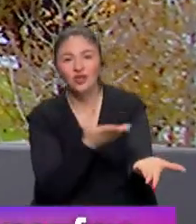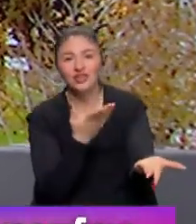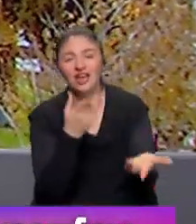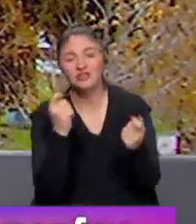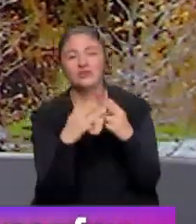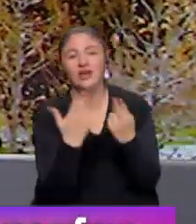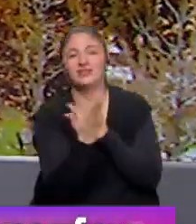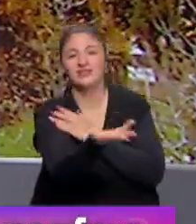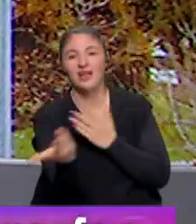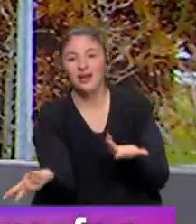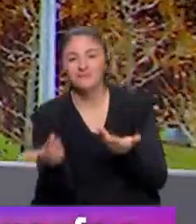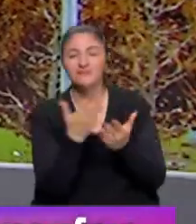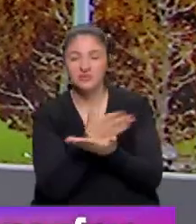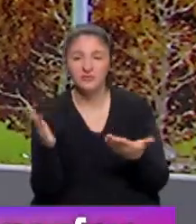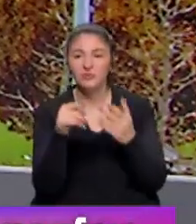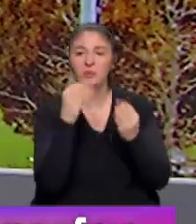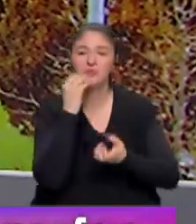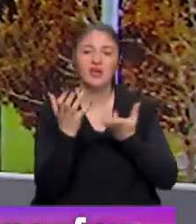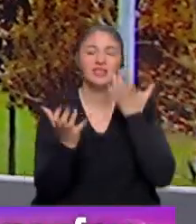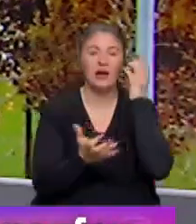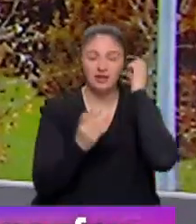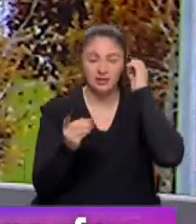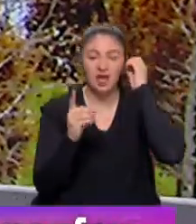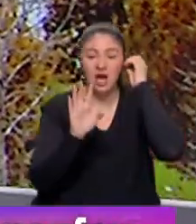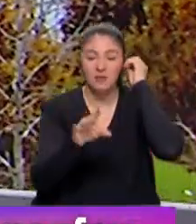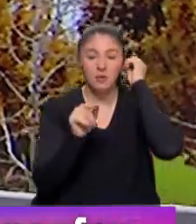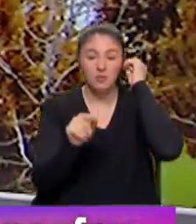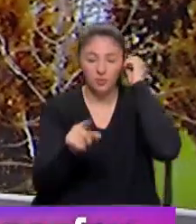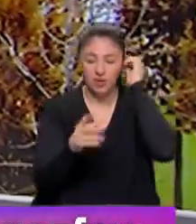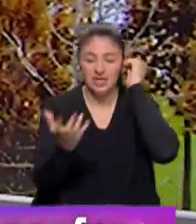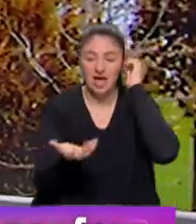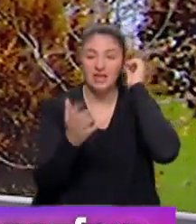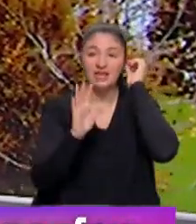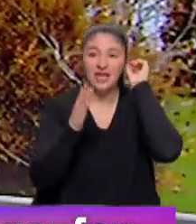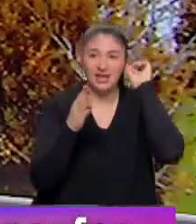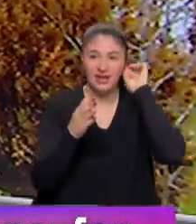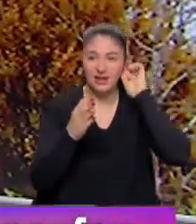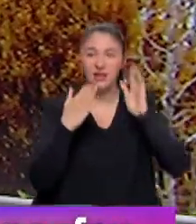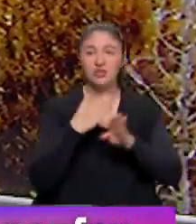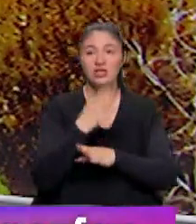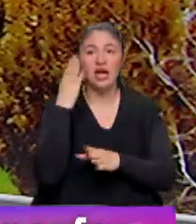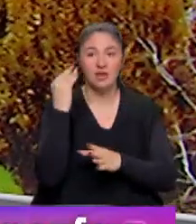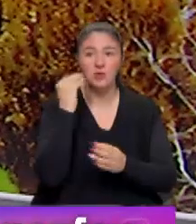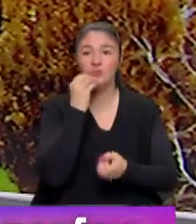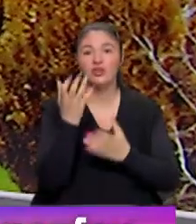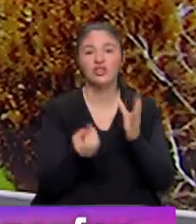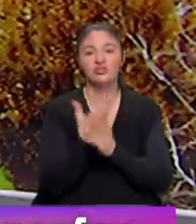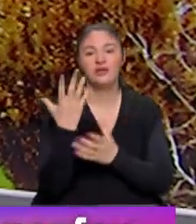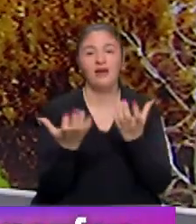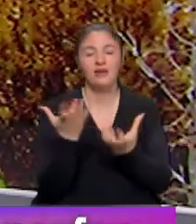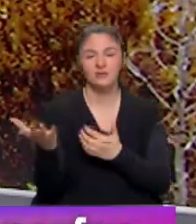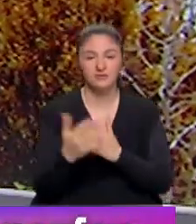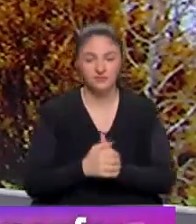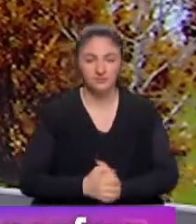iş dünyasında. Devam edelim. Şimdi mutfaktaki yangın. Yalnız bu yan anlam değil, gerçek anlamda mutfakta çıkan